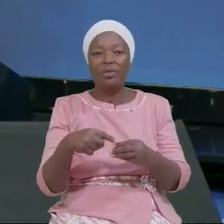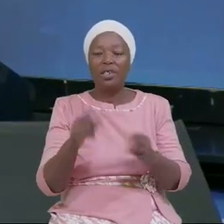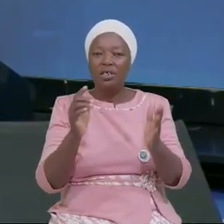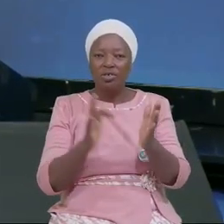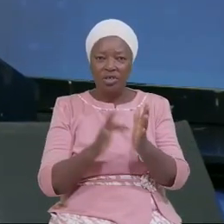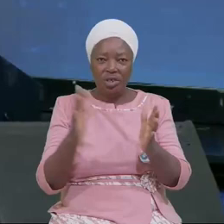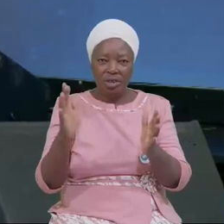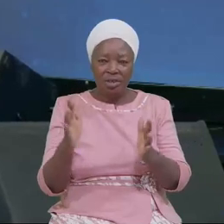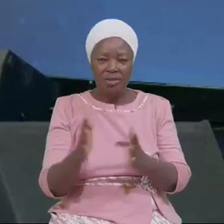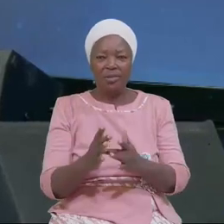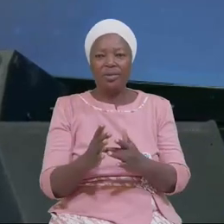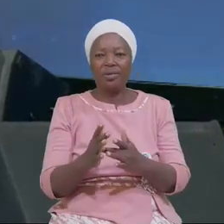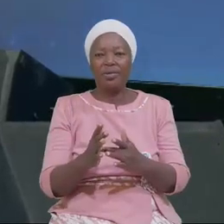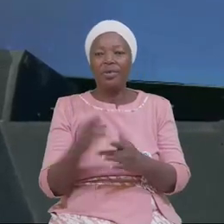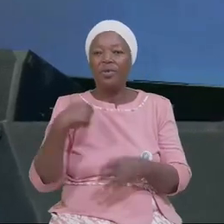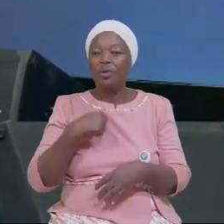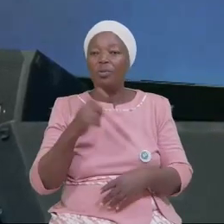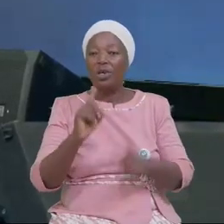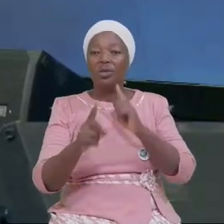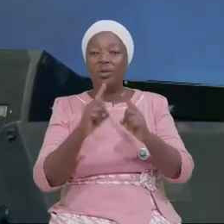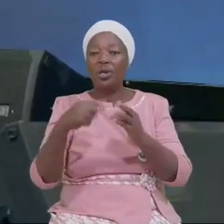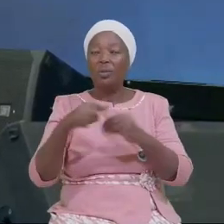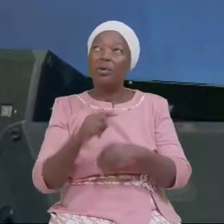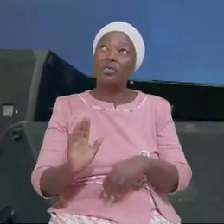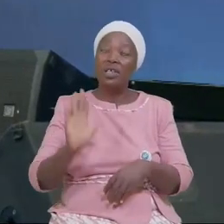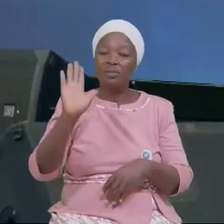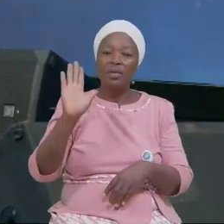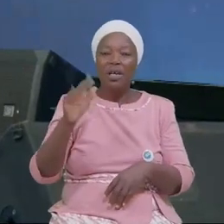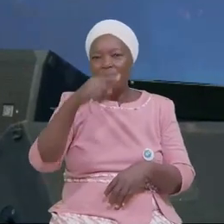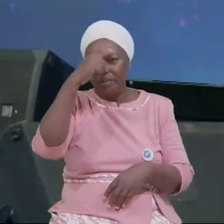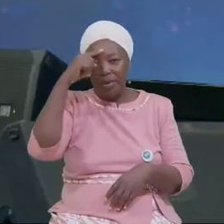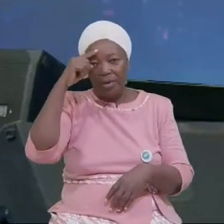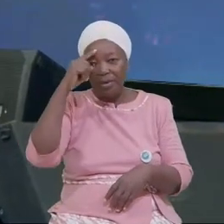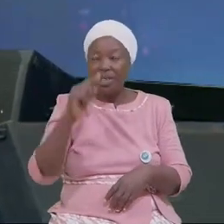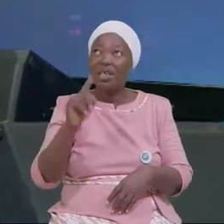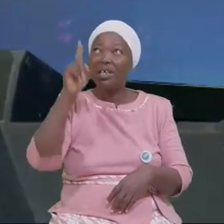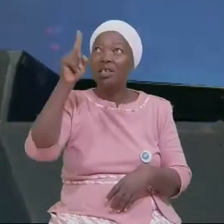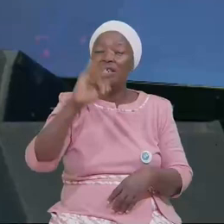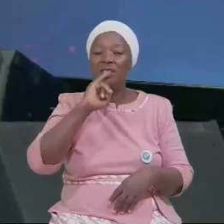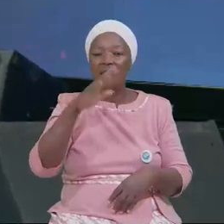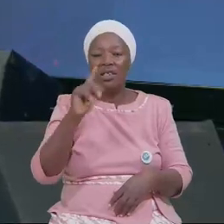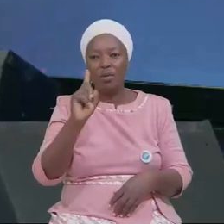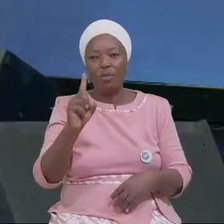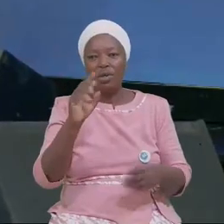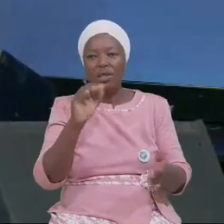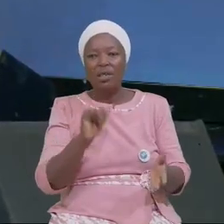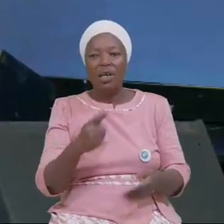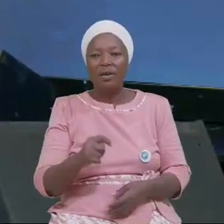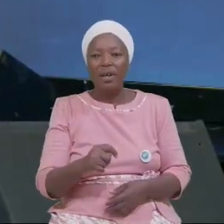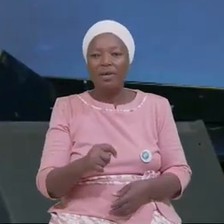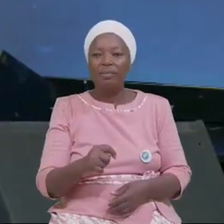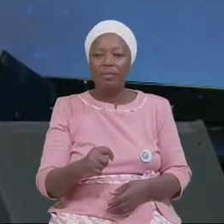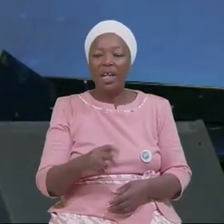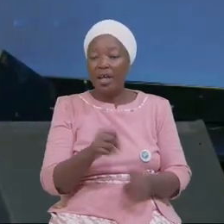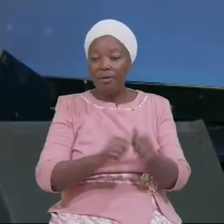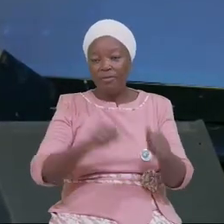Jésus. Nous parlons de lui parce que Jésus est celui-là que le Père